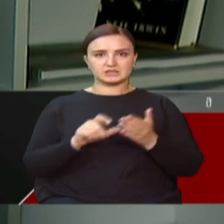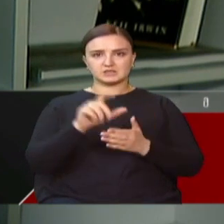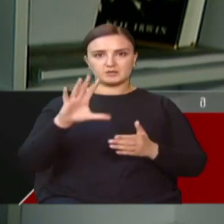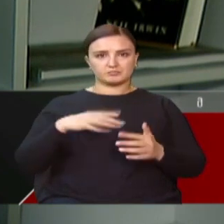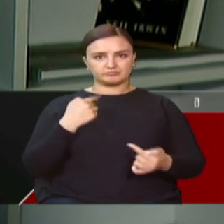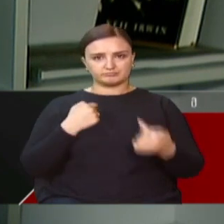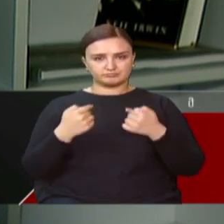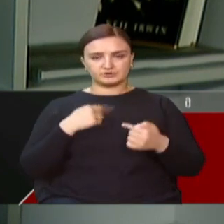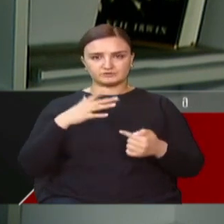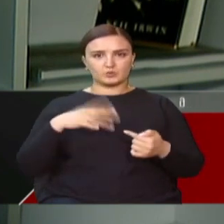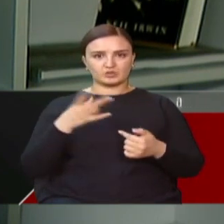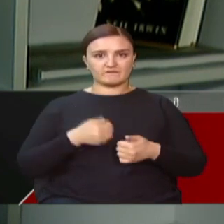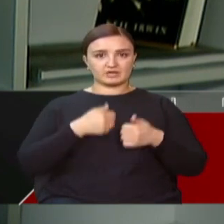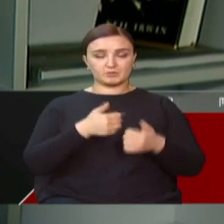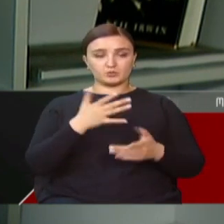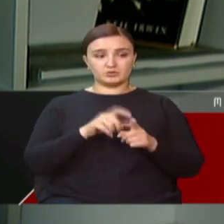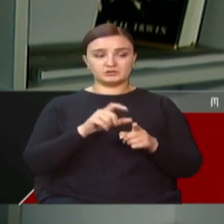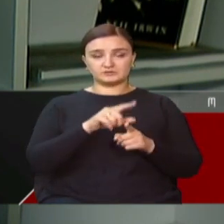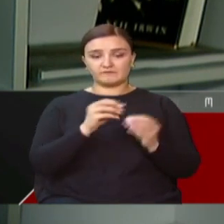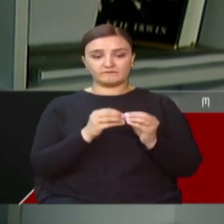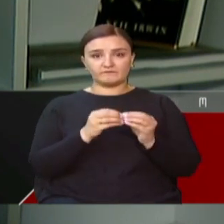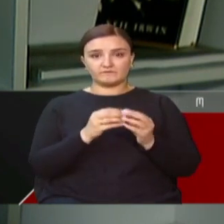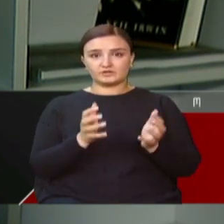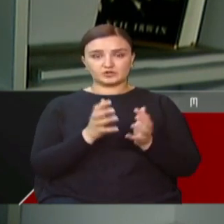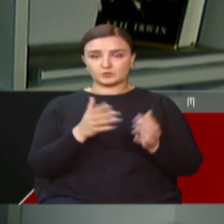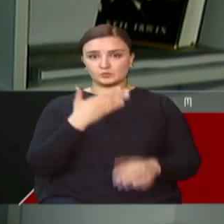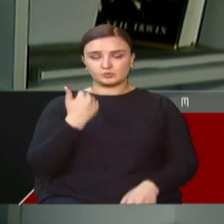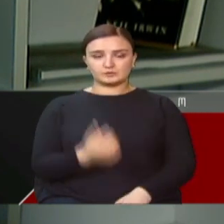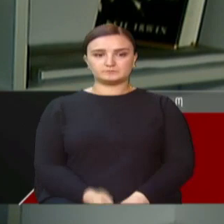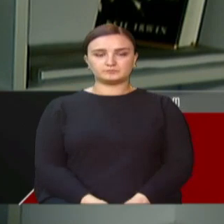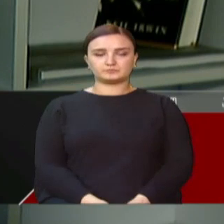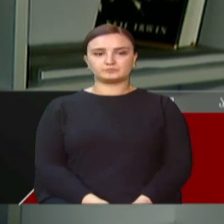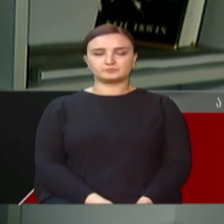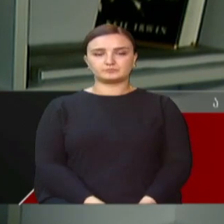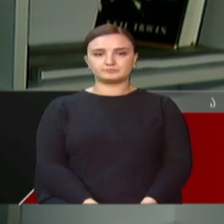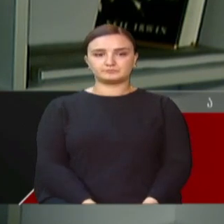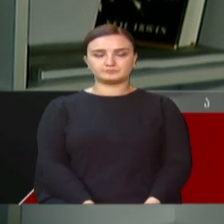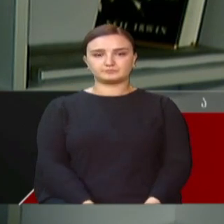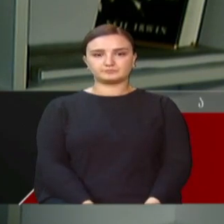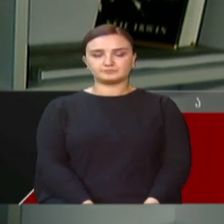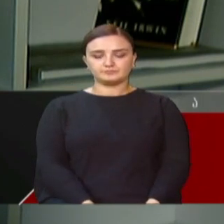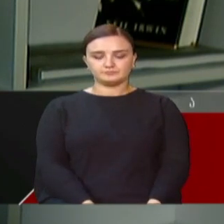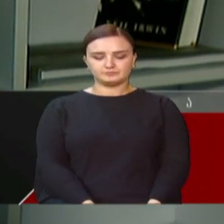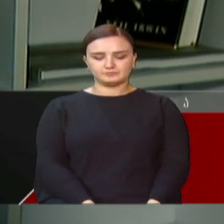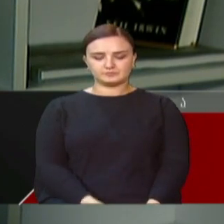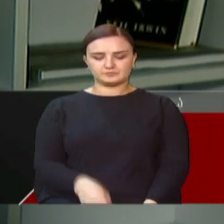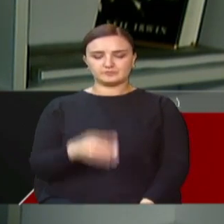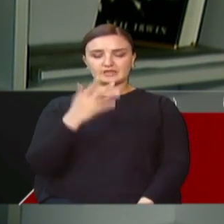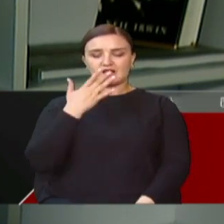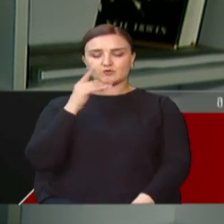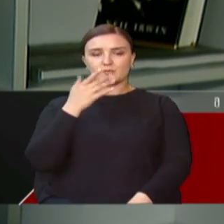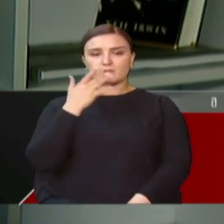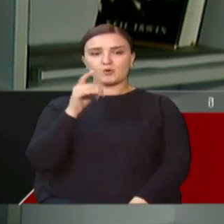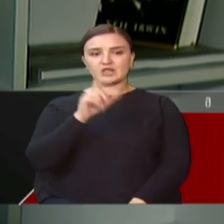მოდი საქართველოსაც დავეხმაროთ თუ ეს ნარატივი არ შენარჩუნდა ევროპელი ამომრჩევლის თავში მაშინ ევროპელი